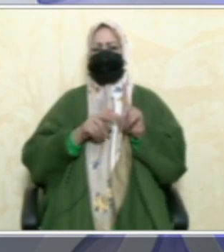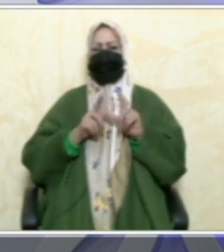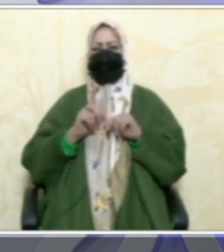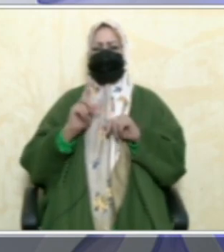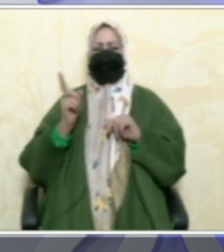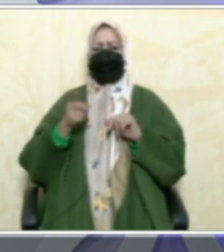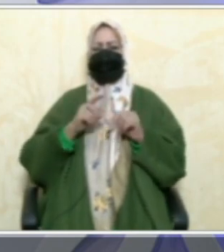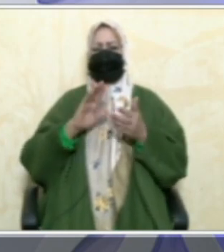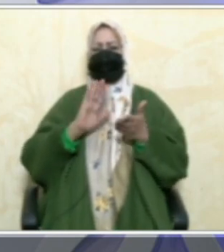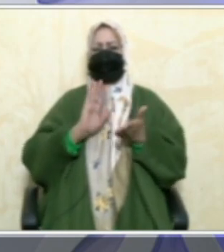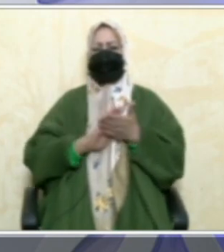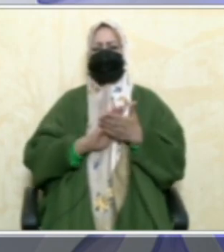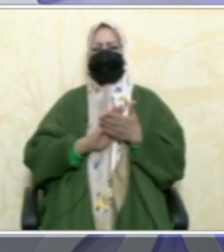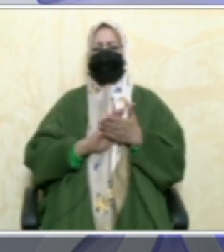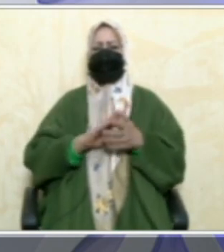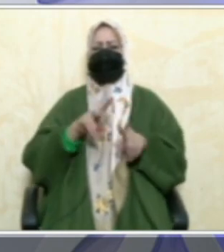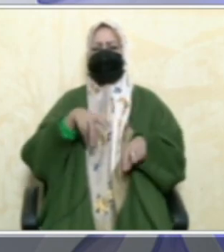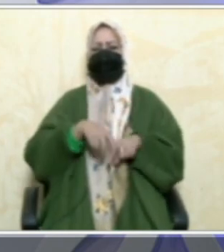مظلوما.